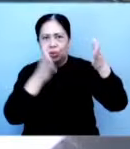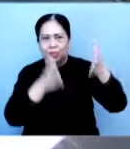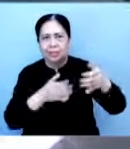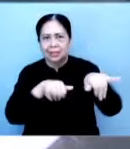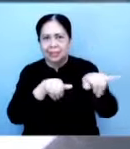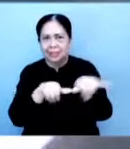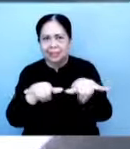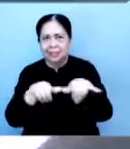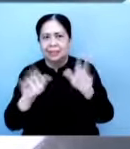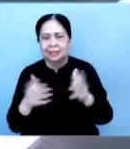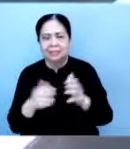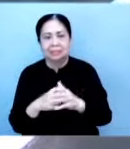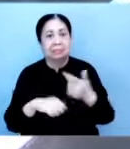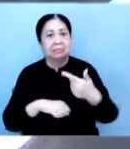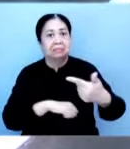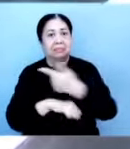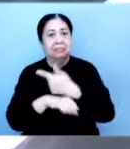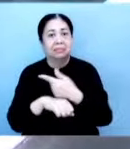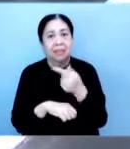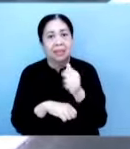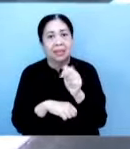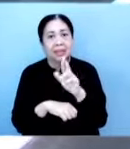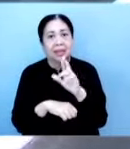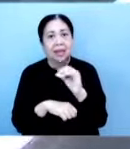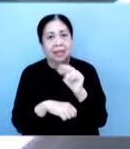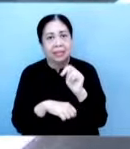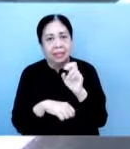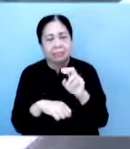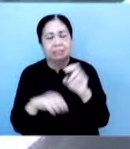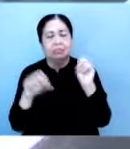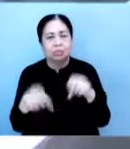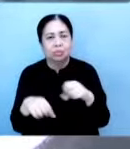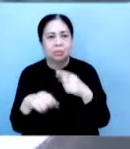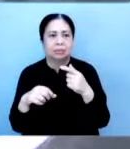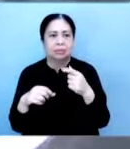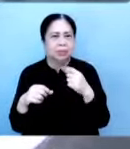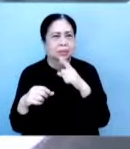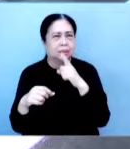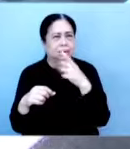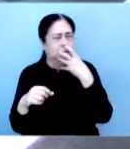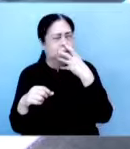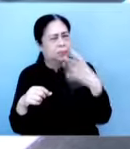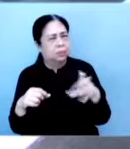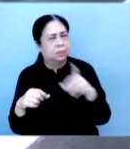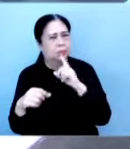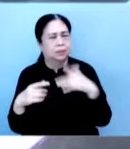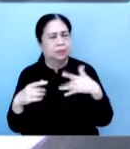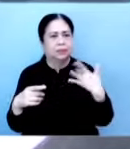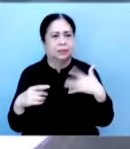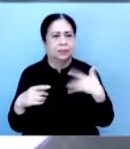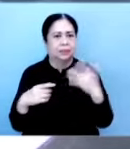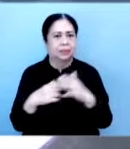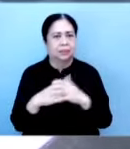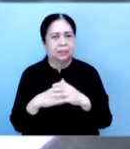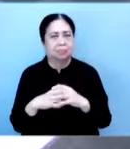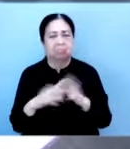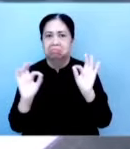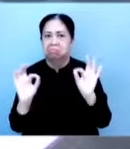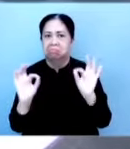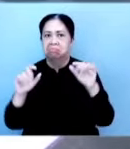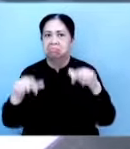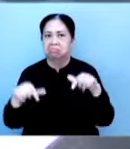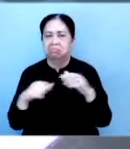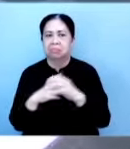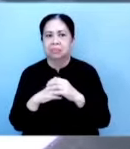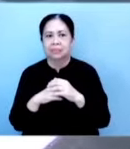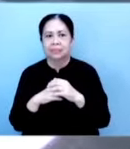ano Yes ma'am ang ito maganda dito dahil summer na talagang yung init ' ba talagang nararamdaman na natin perfect na perfect who